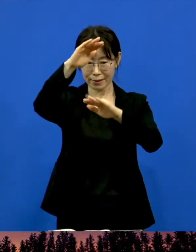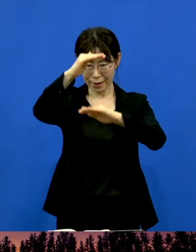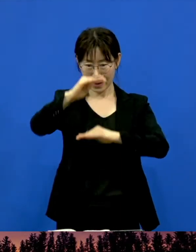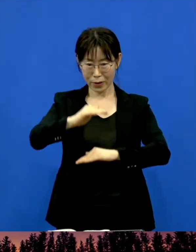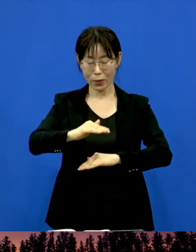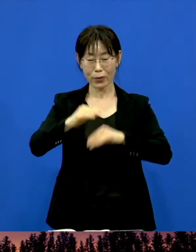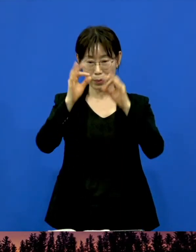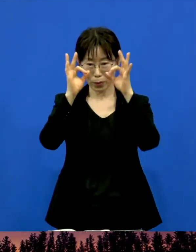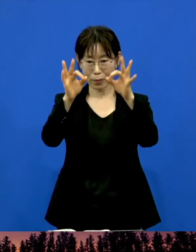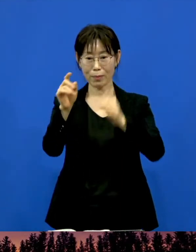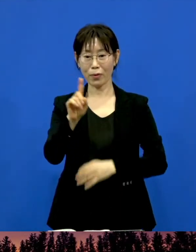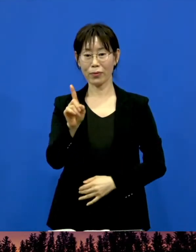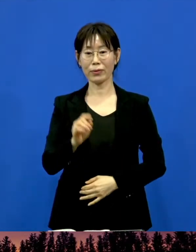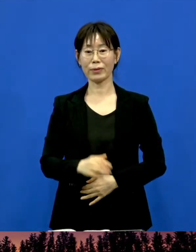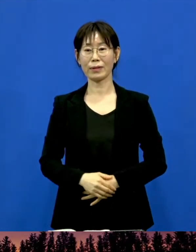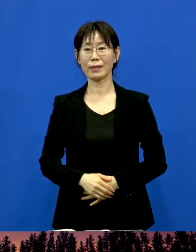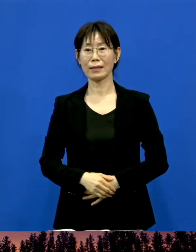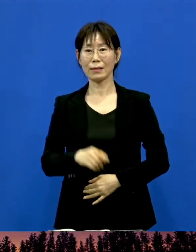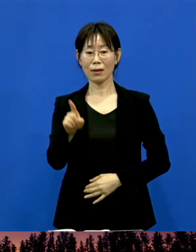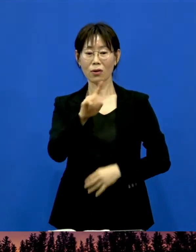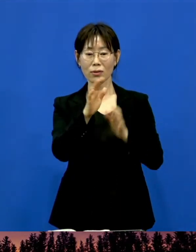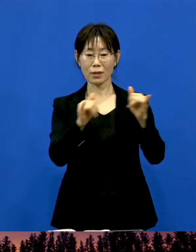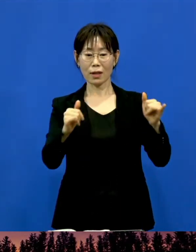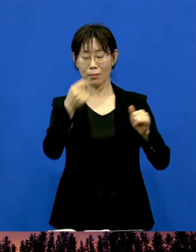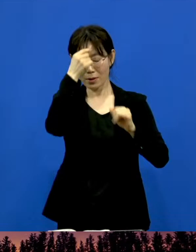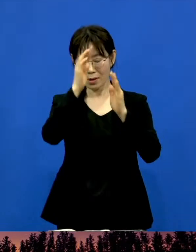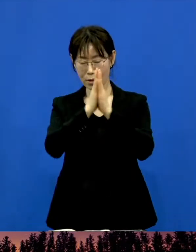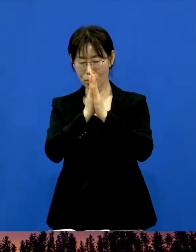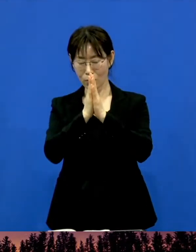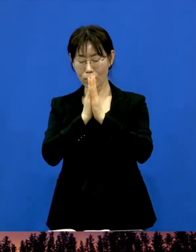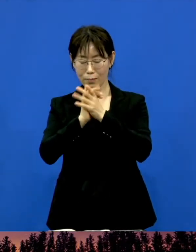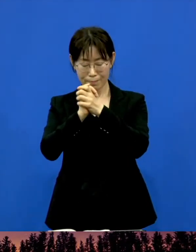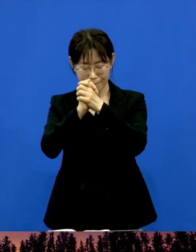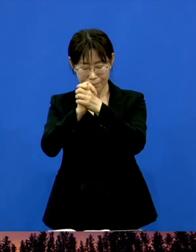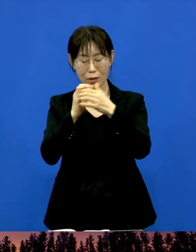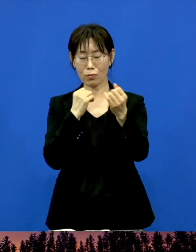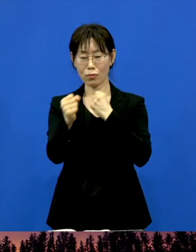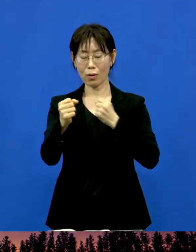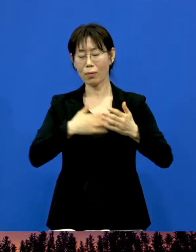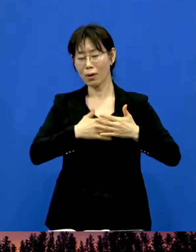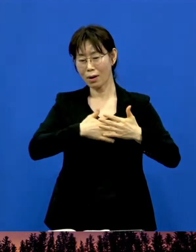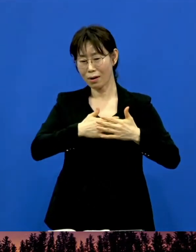어떤 분은 기도를 하긴 하는데 평안이 없어요. 초조해.